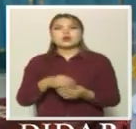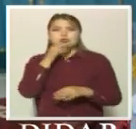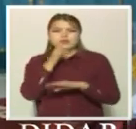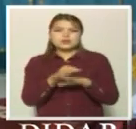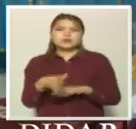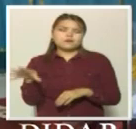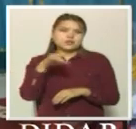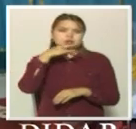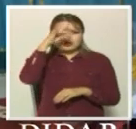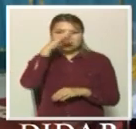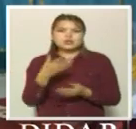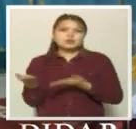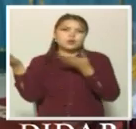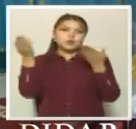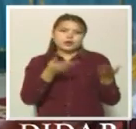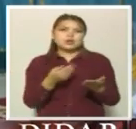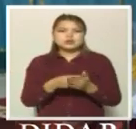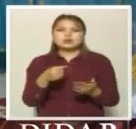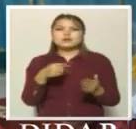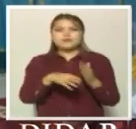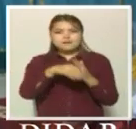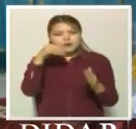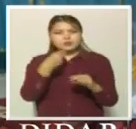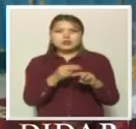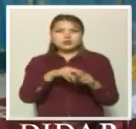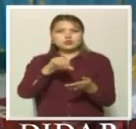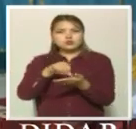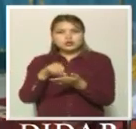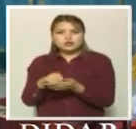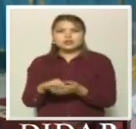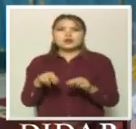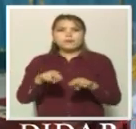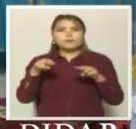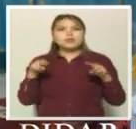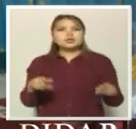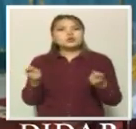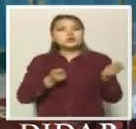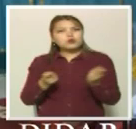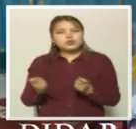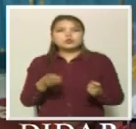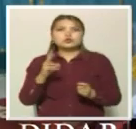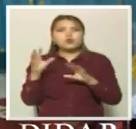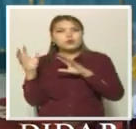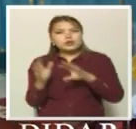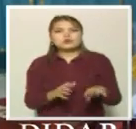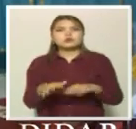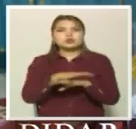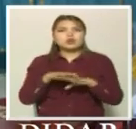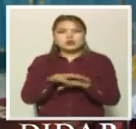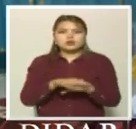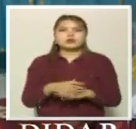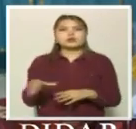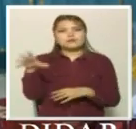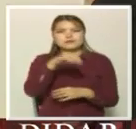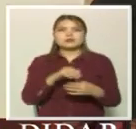призывая всех граждан Республики Казахстан проголосовать ждем объявления имени руководителя страны позаботиться о нашем народе и